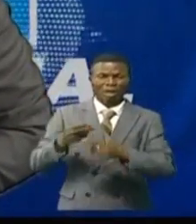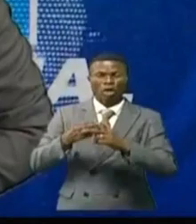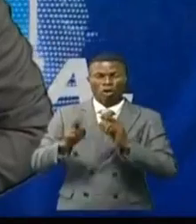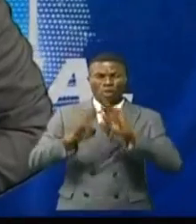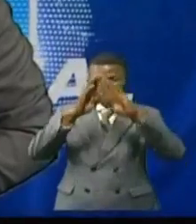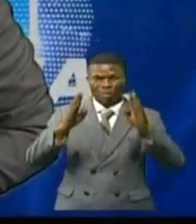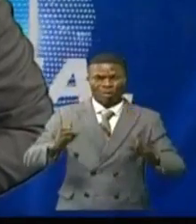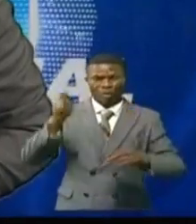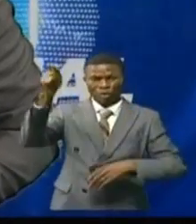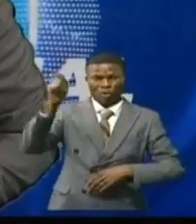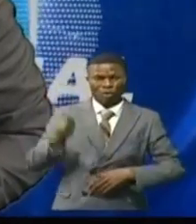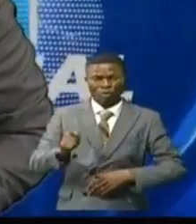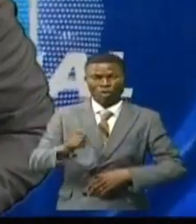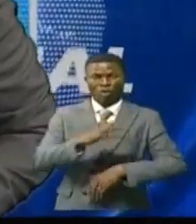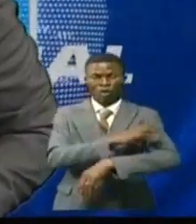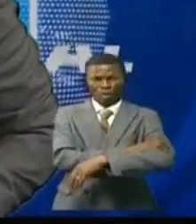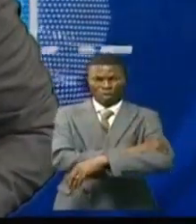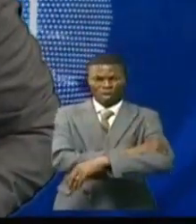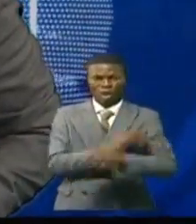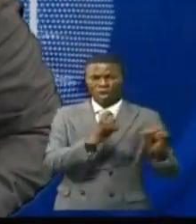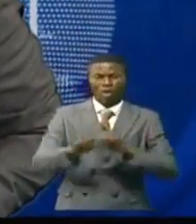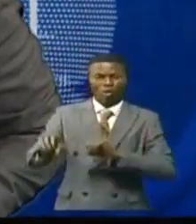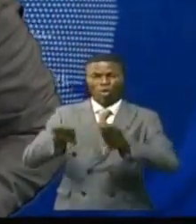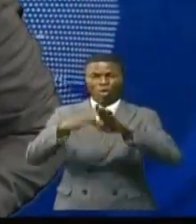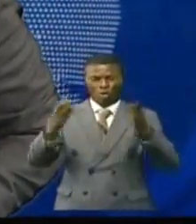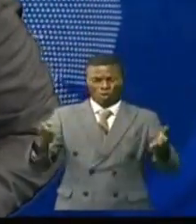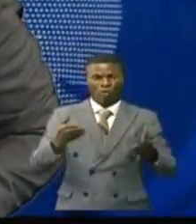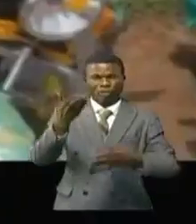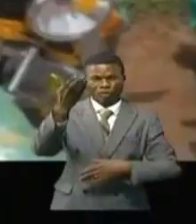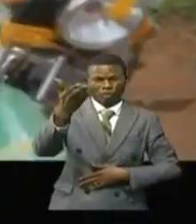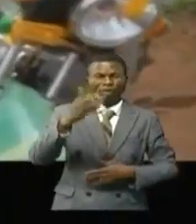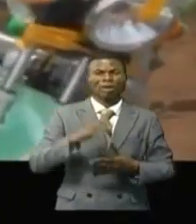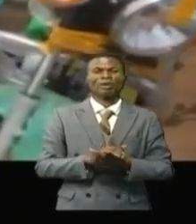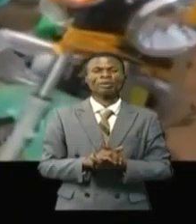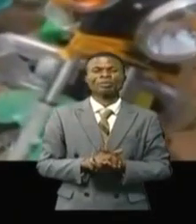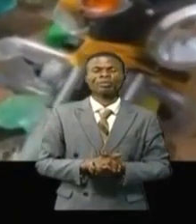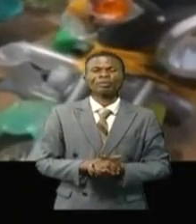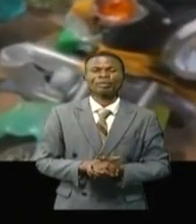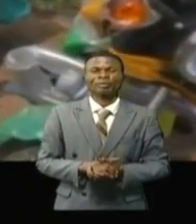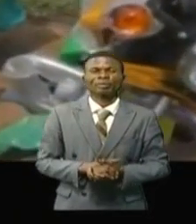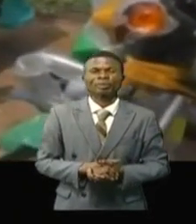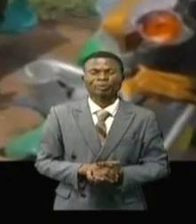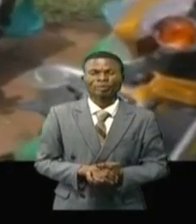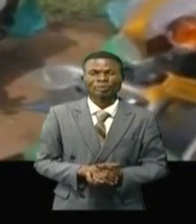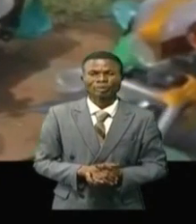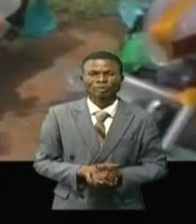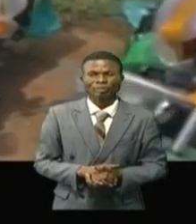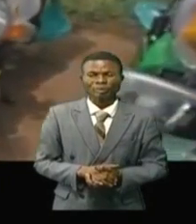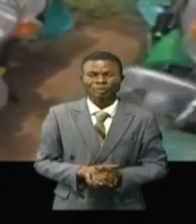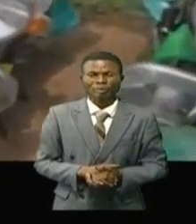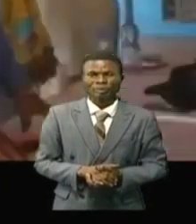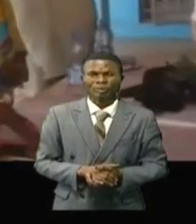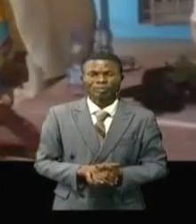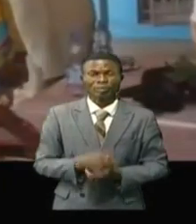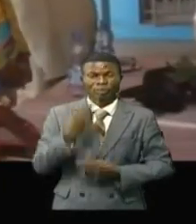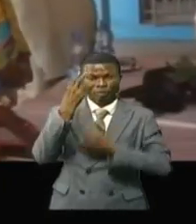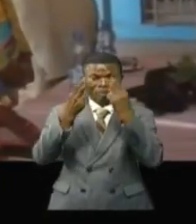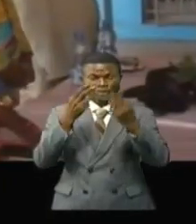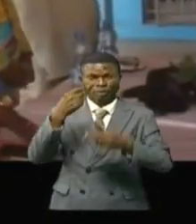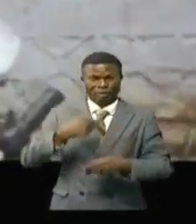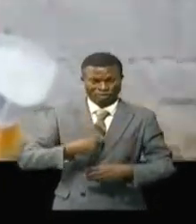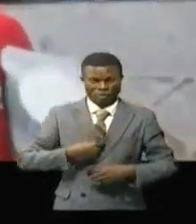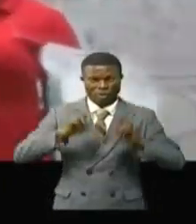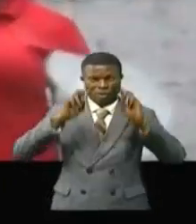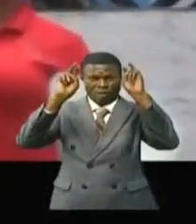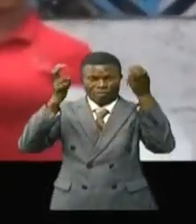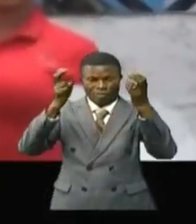civile du chef de l'État qui a présidé la cérémonie de remise. Regardez. La promesse était faite lors de son passage dans la ville de Chilumbu et